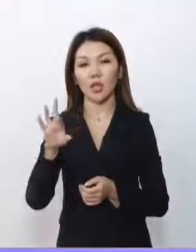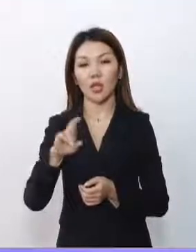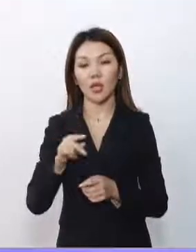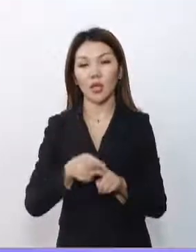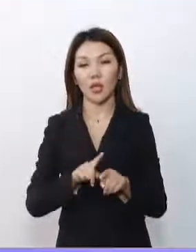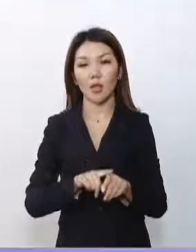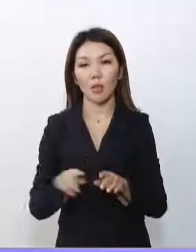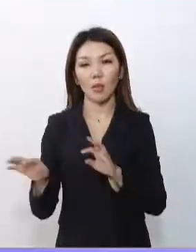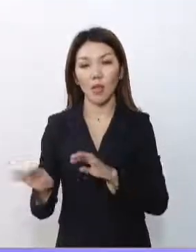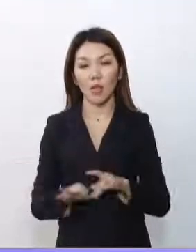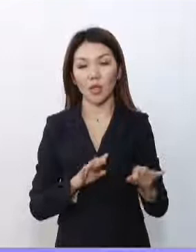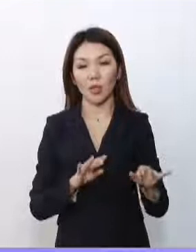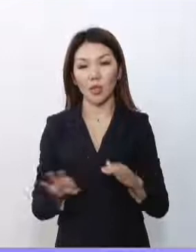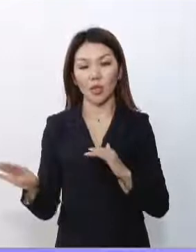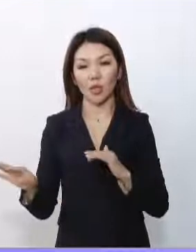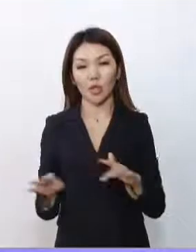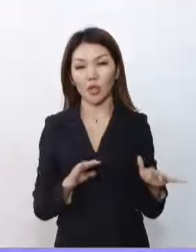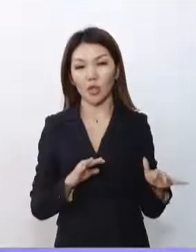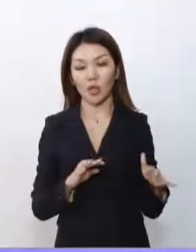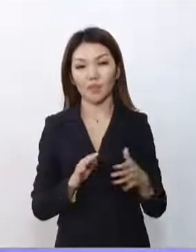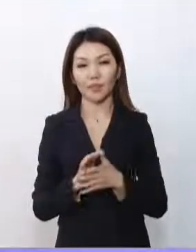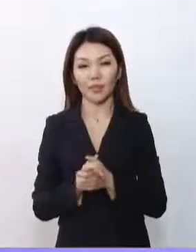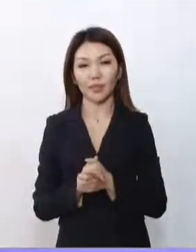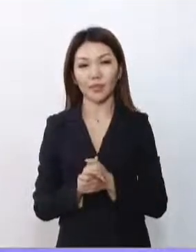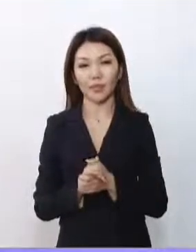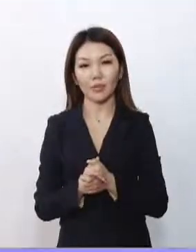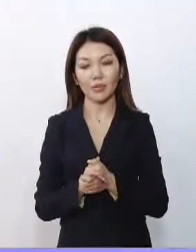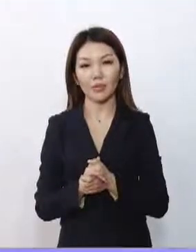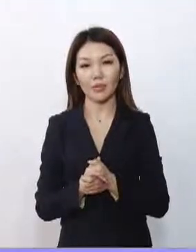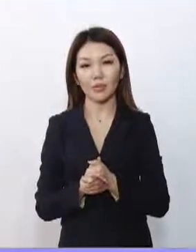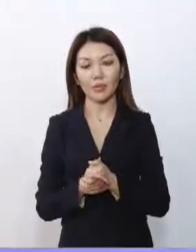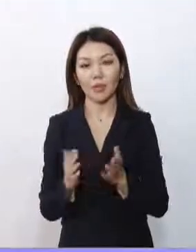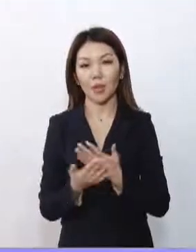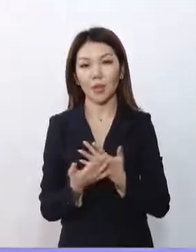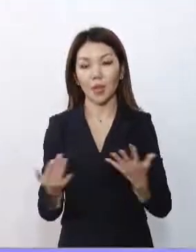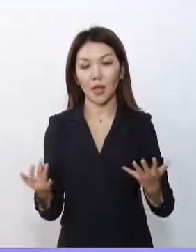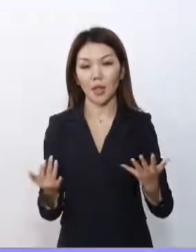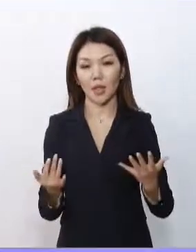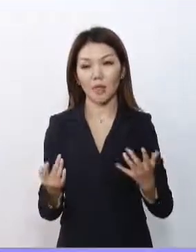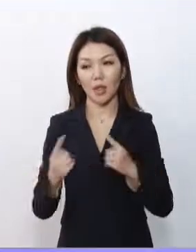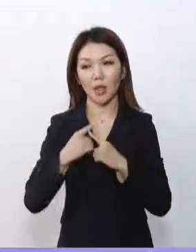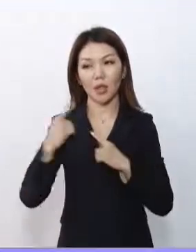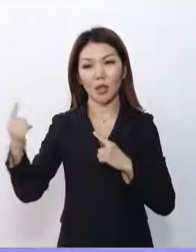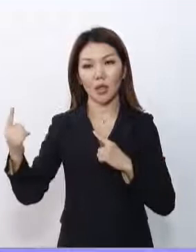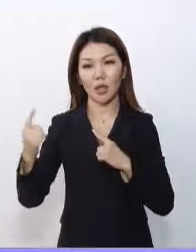перемещение какого-либо объекта на определенное расстояние